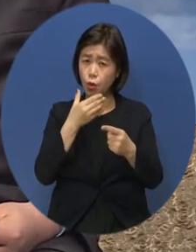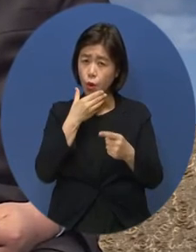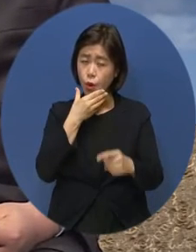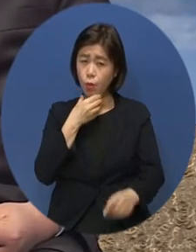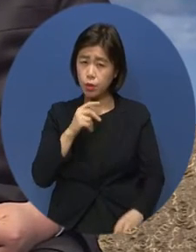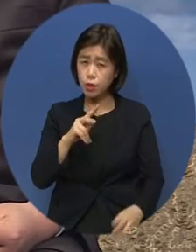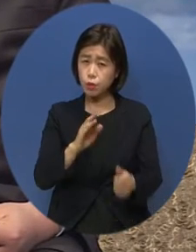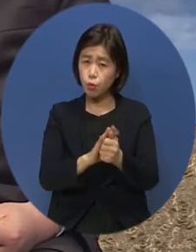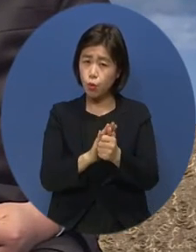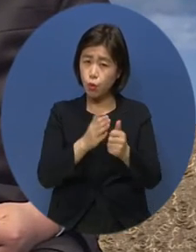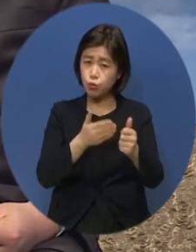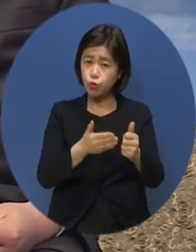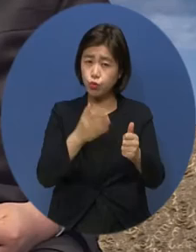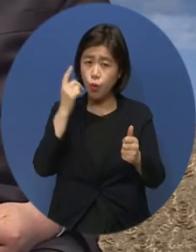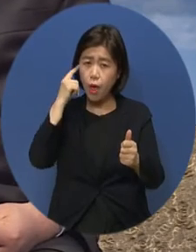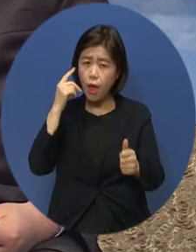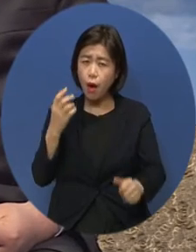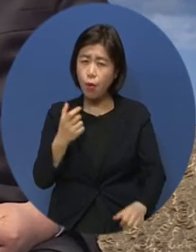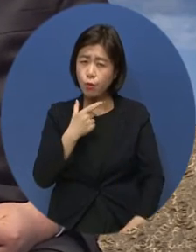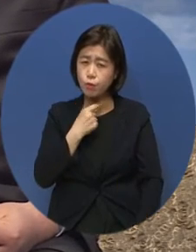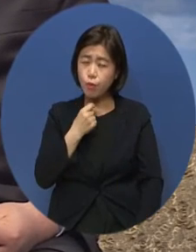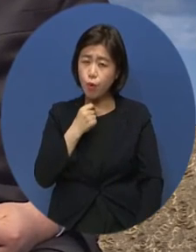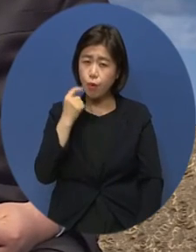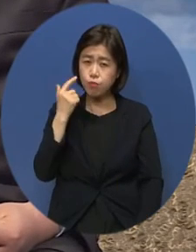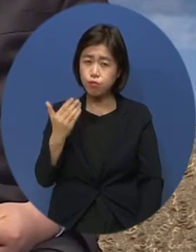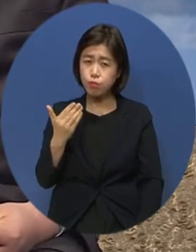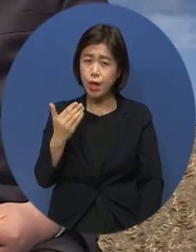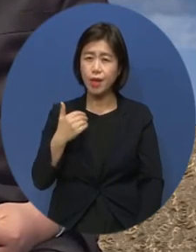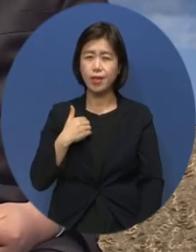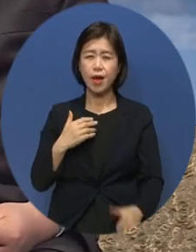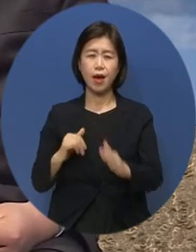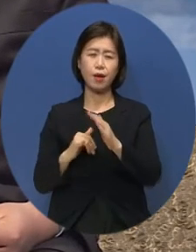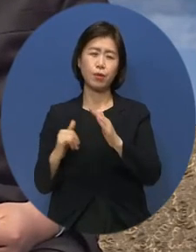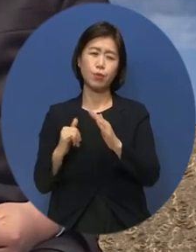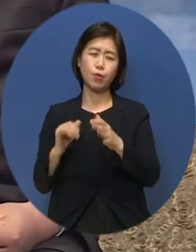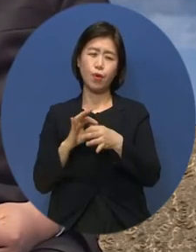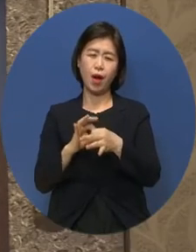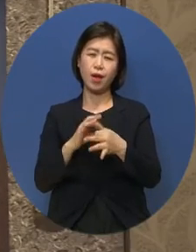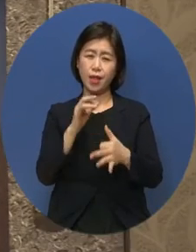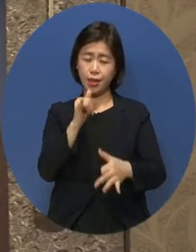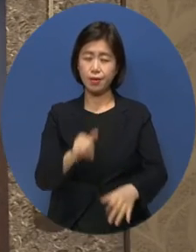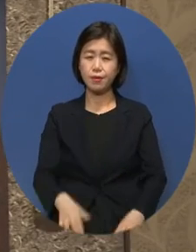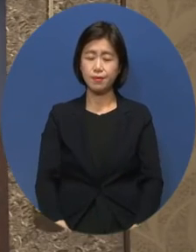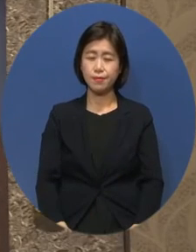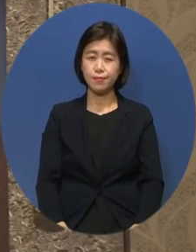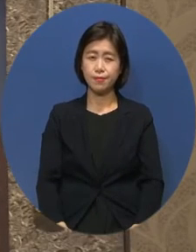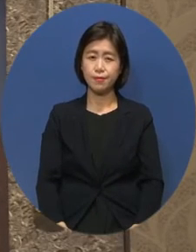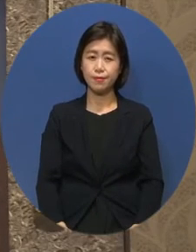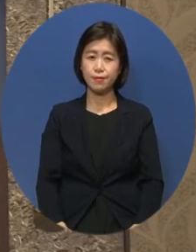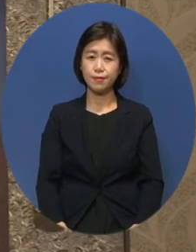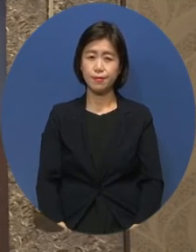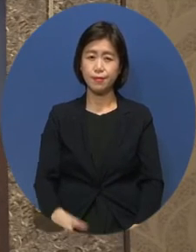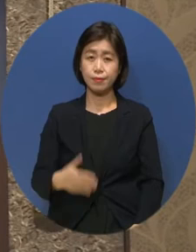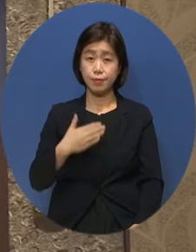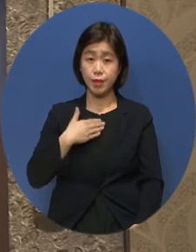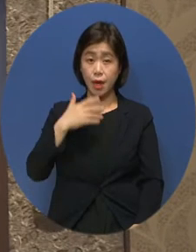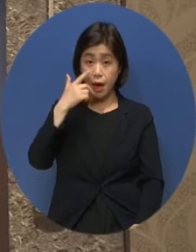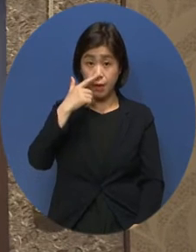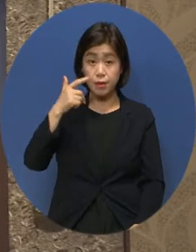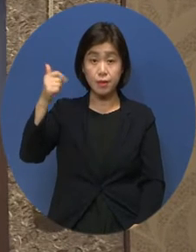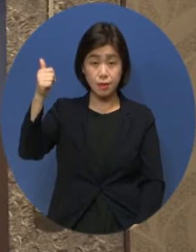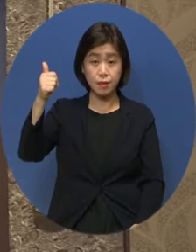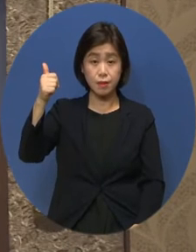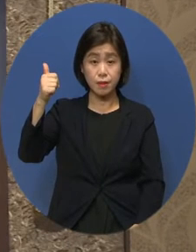이제 에 가 숙사 봐도 연관이 있는데 써 이 그 부친께서 지체